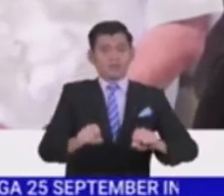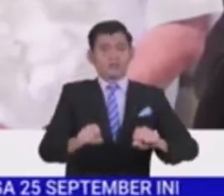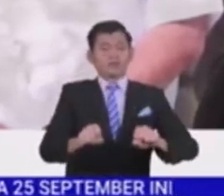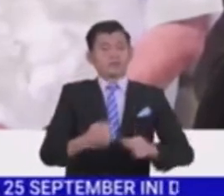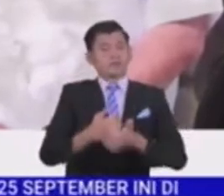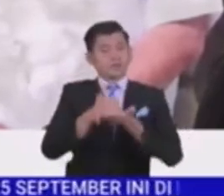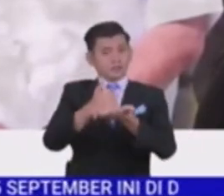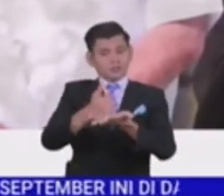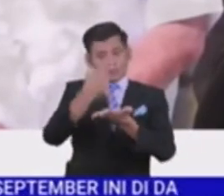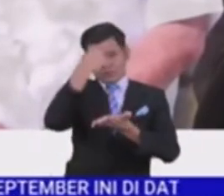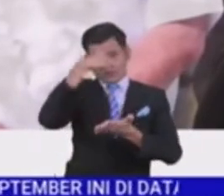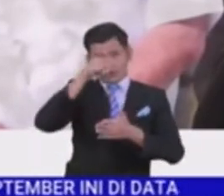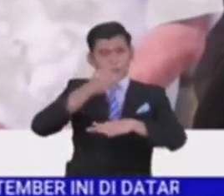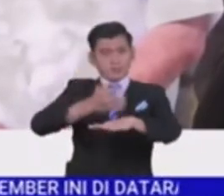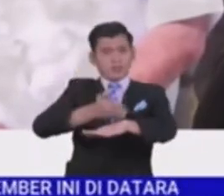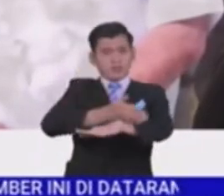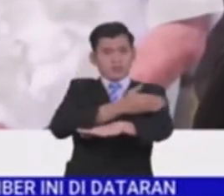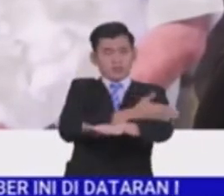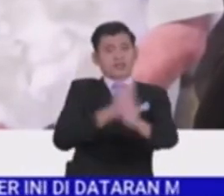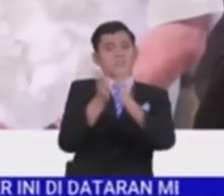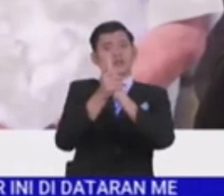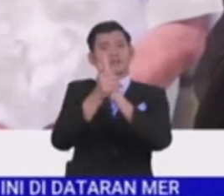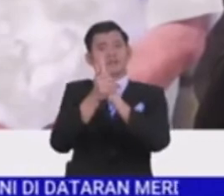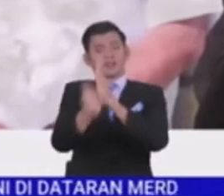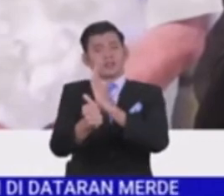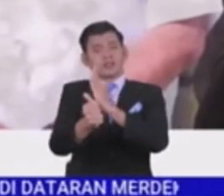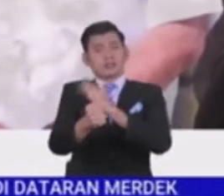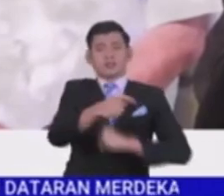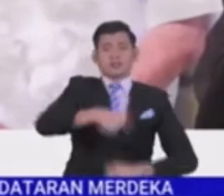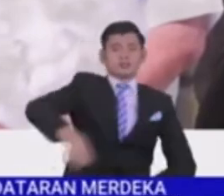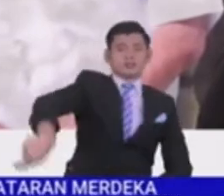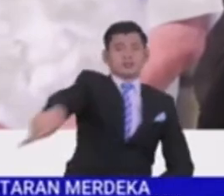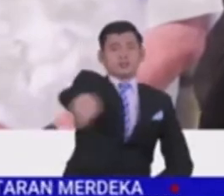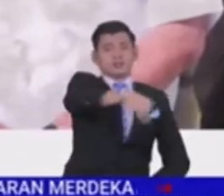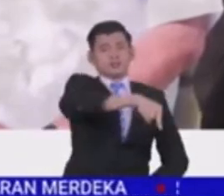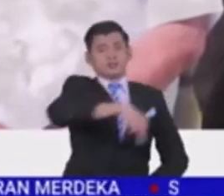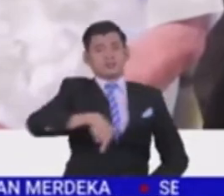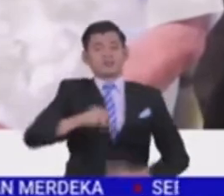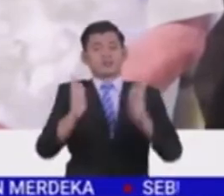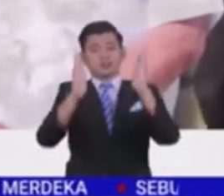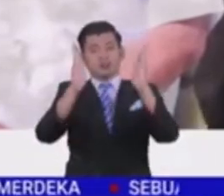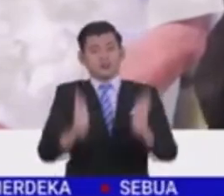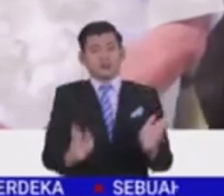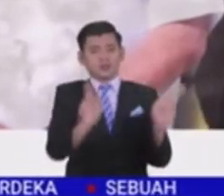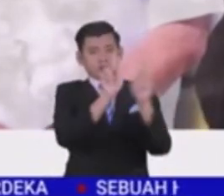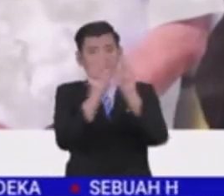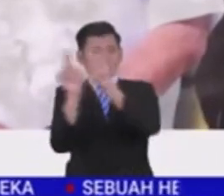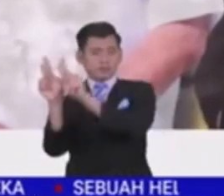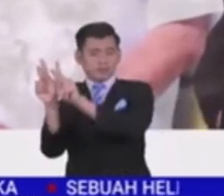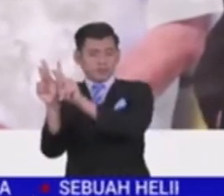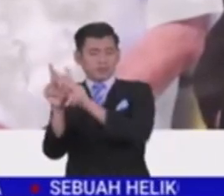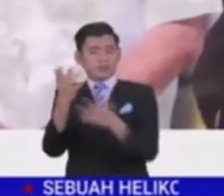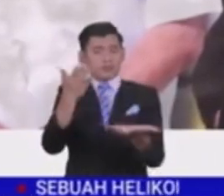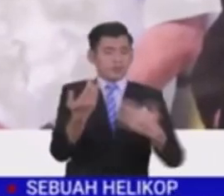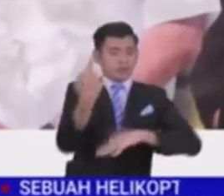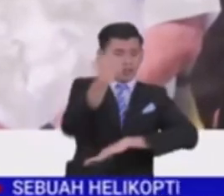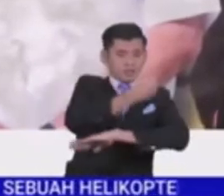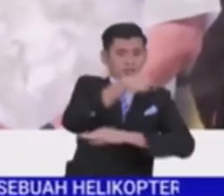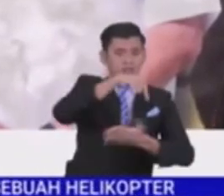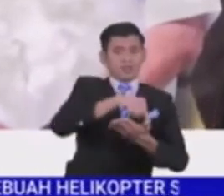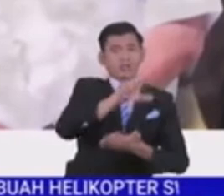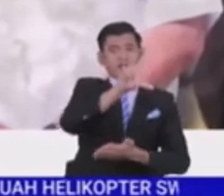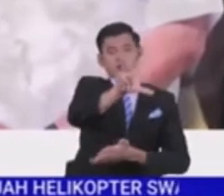kemahiran di kalangan penduduk-penduduk kita. Hari ini mungkin tiga kawasan, tiga kampung, mungkin boleh